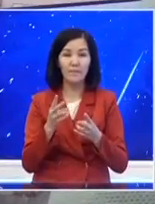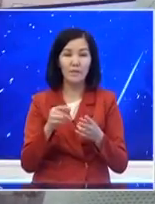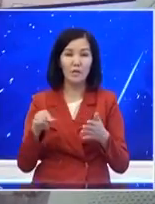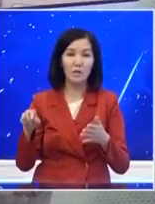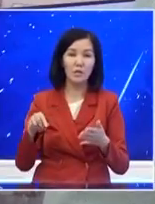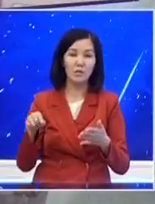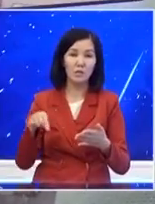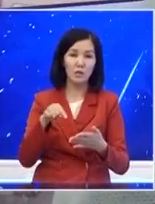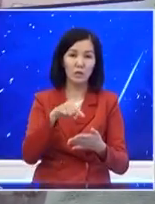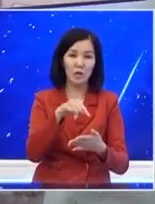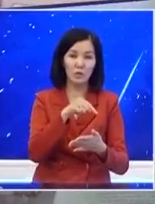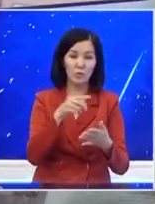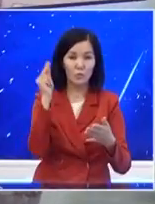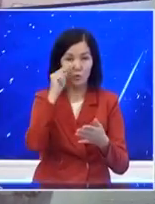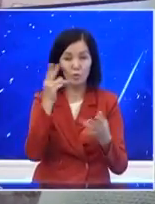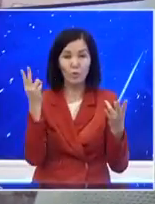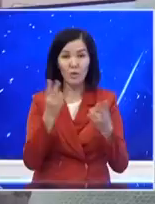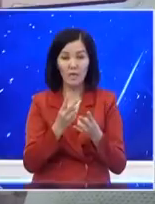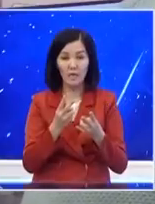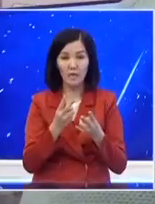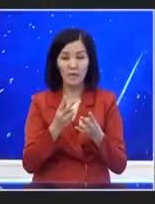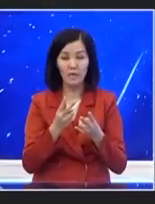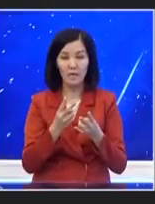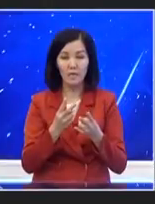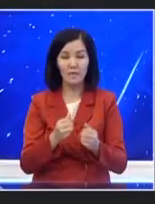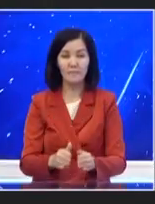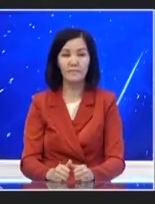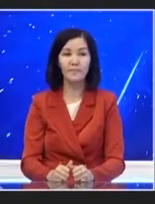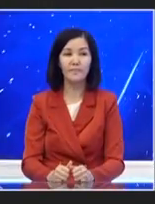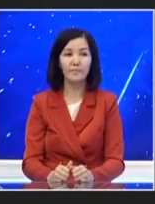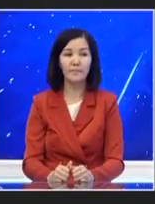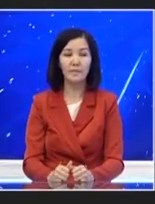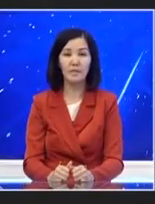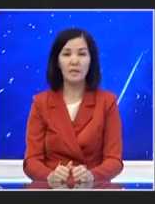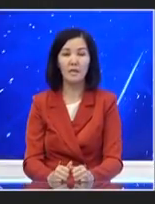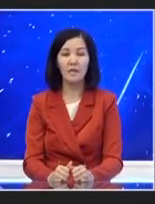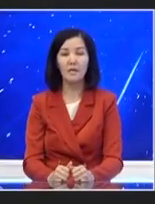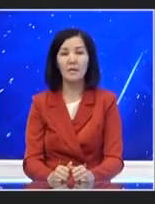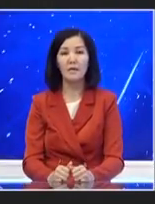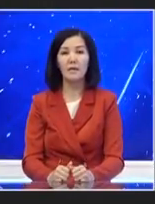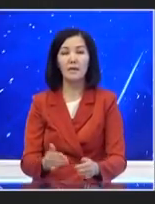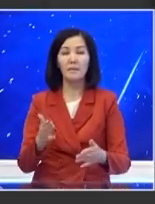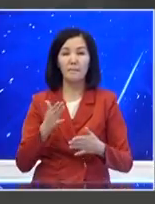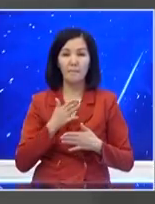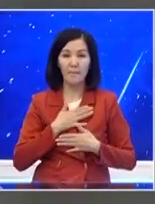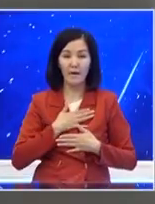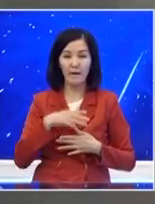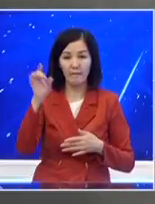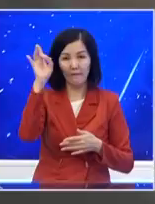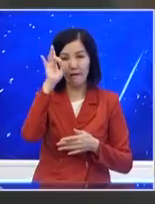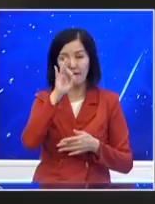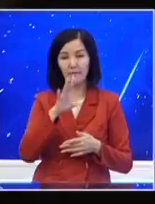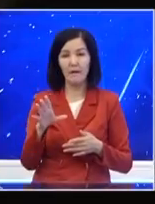керек. Өйткені оның еңбектерінің бәрі архивте төте жазумен сақталып отыр. Не көрсемде алыш үшін көргенім, маған атақ ұлтым үшін